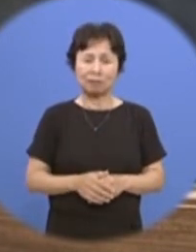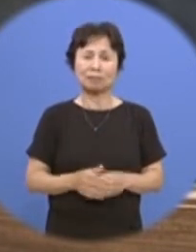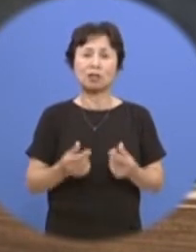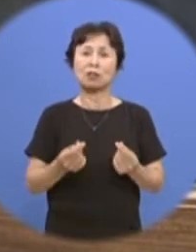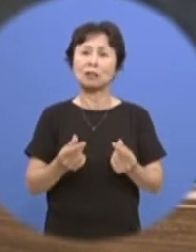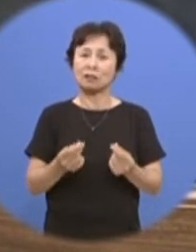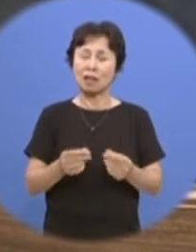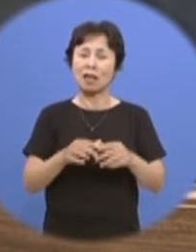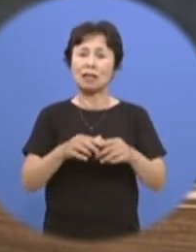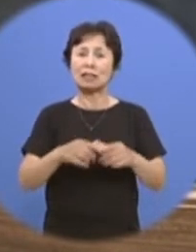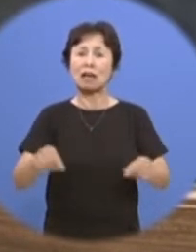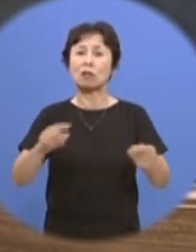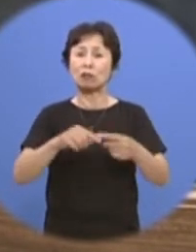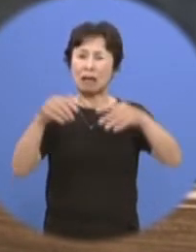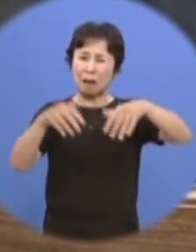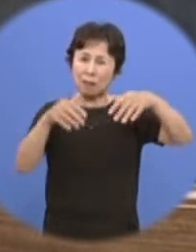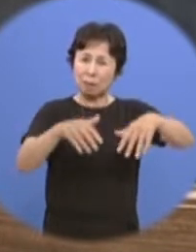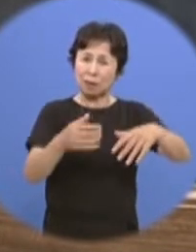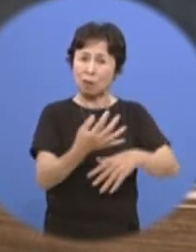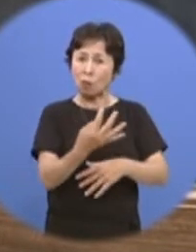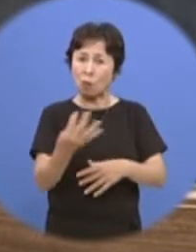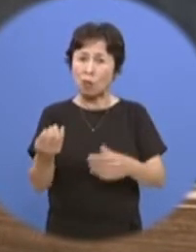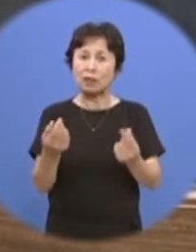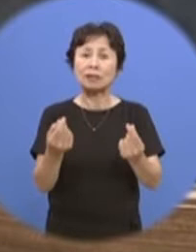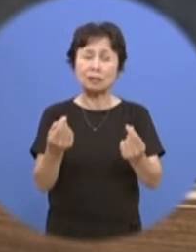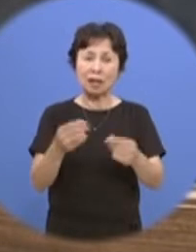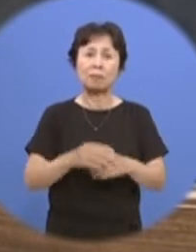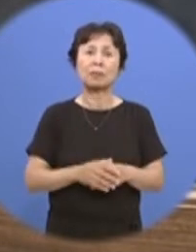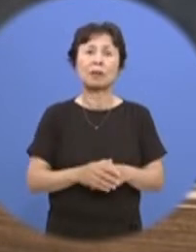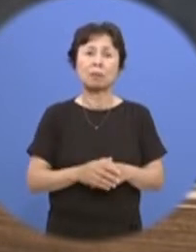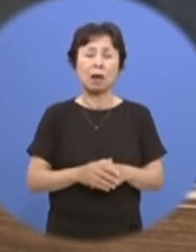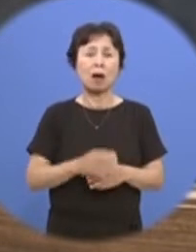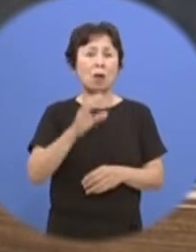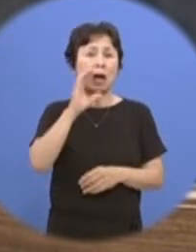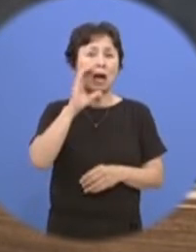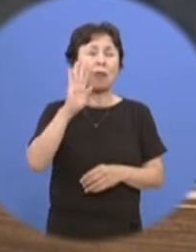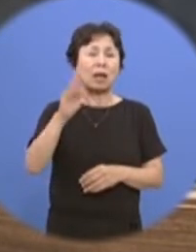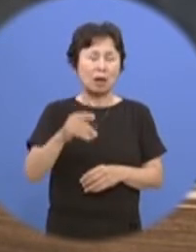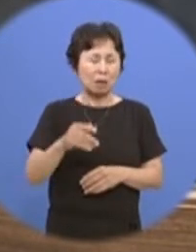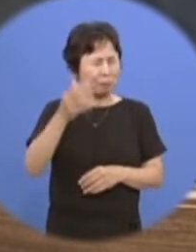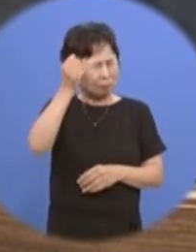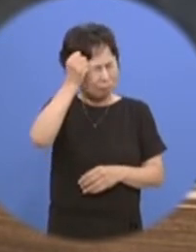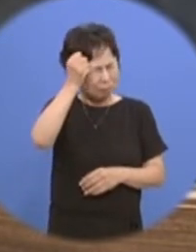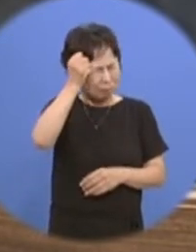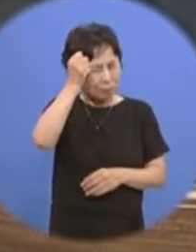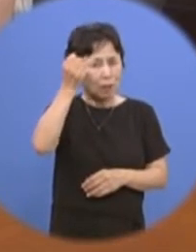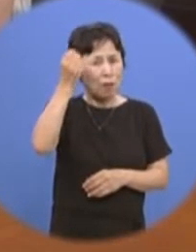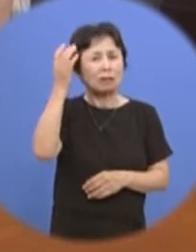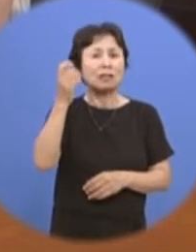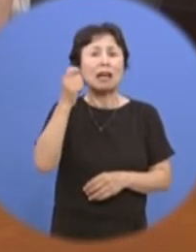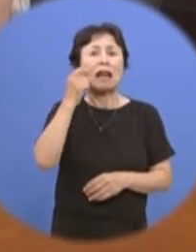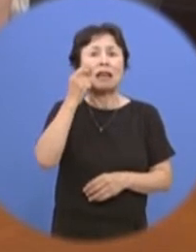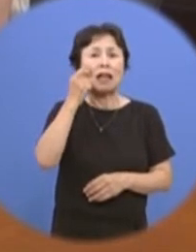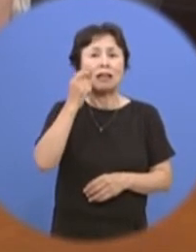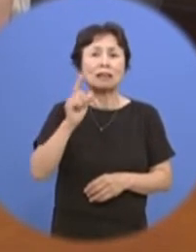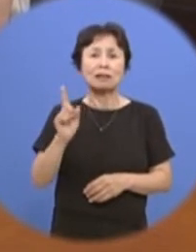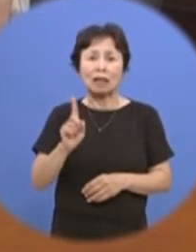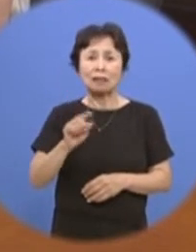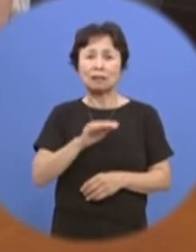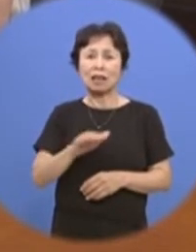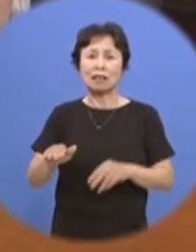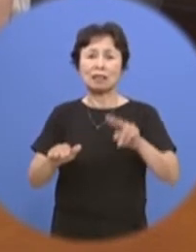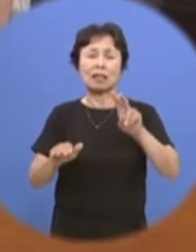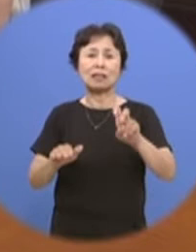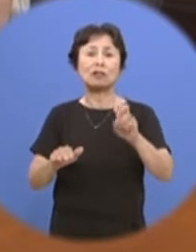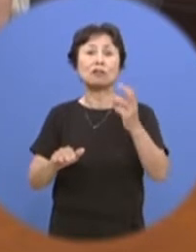で、今笠間さん言われましたけど、和歌山県にとってはまだ忘れられないのは平成23年の